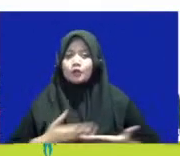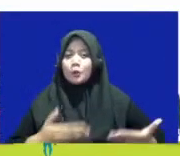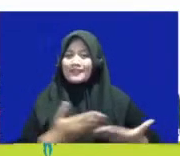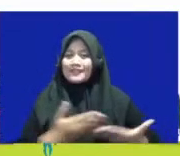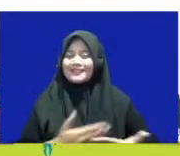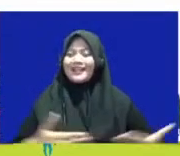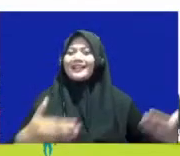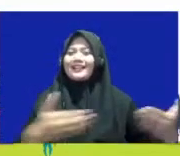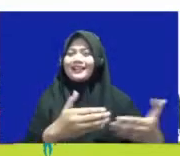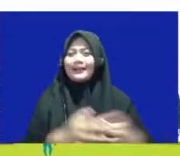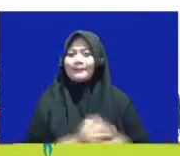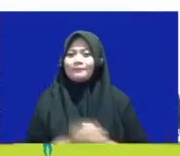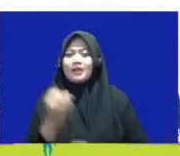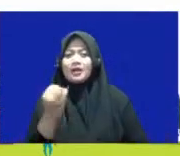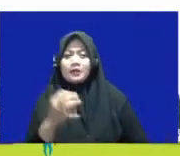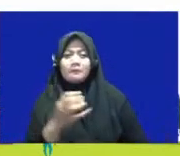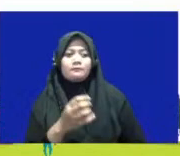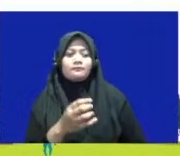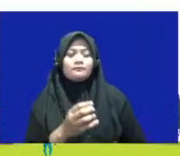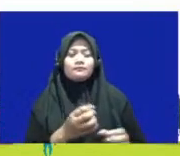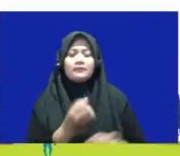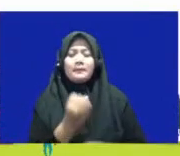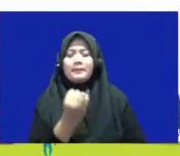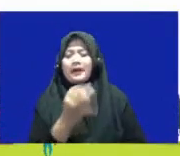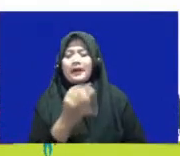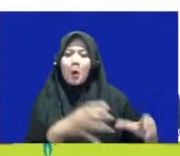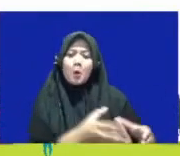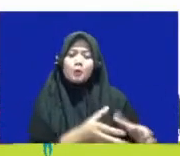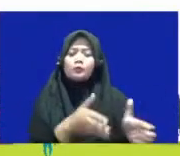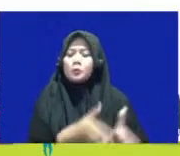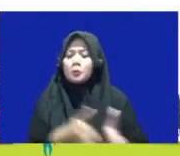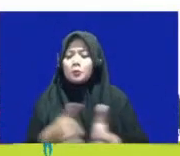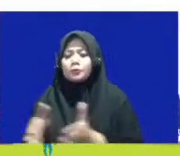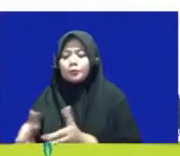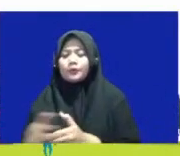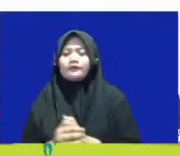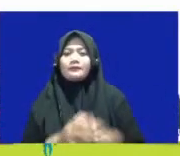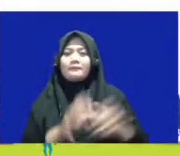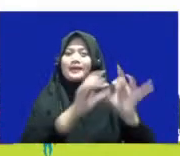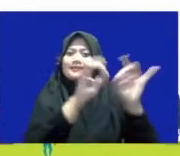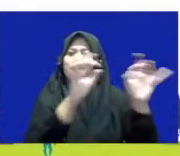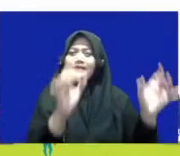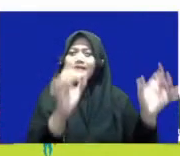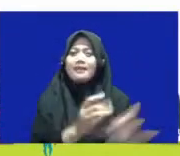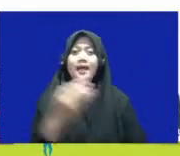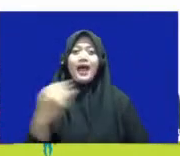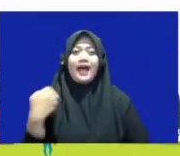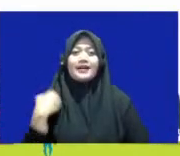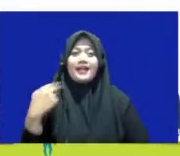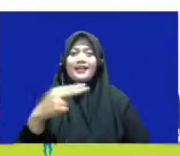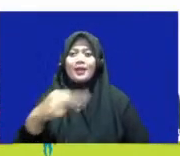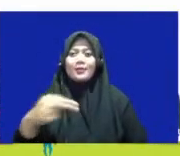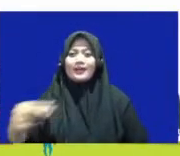dari berbagai unsur keragaman yang ada di Indonesia. Jadi Tagana direkrut